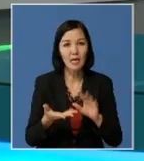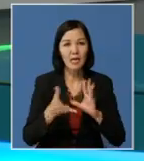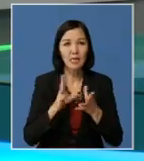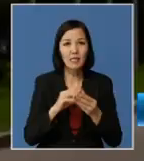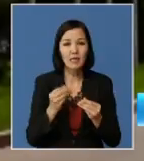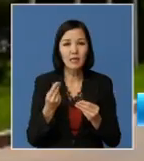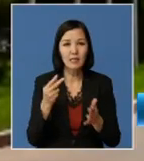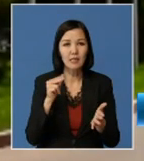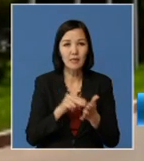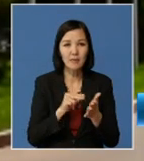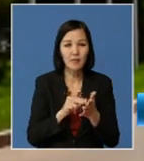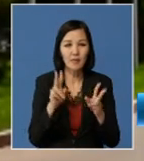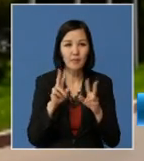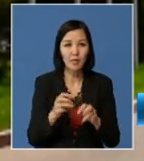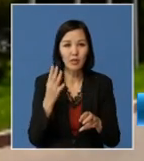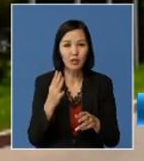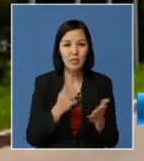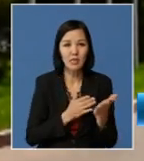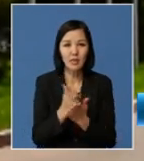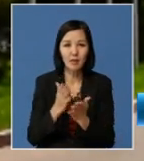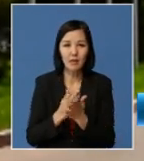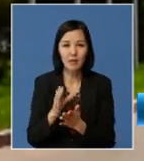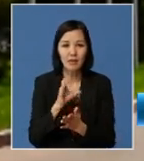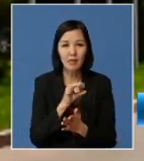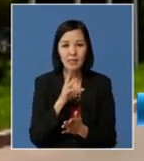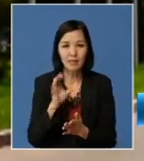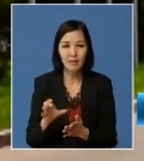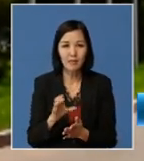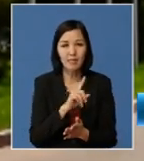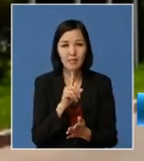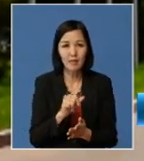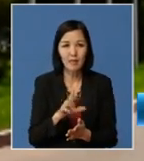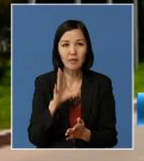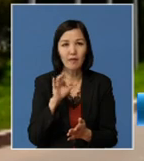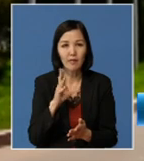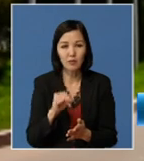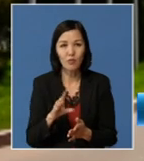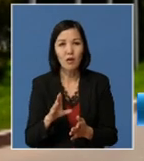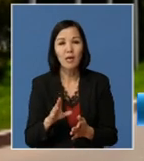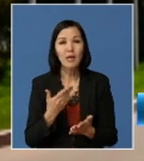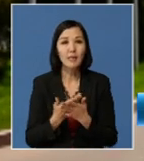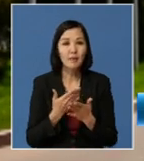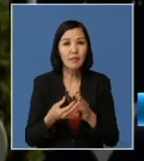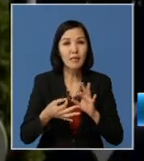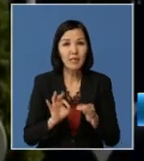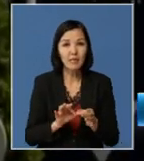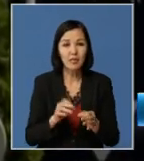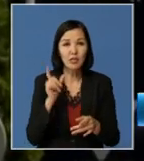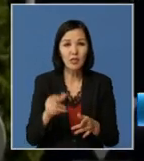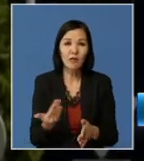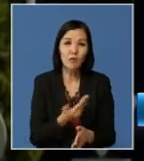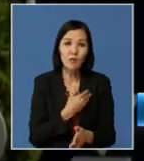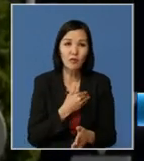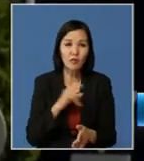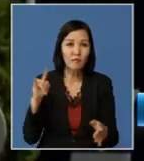на авиабилеты исследователи брали 4 направления – север, юг, запад и восток. В качестве примера конкретную ситуацию. Человек хочет